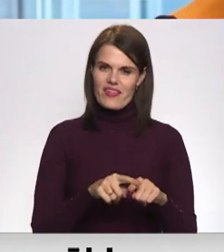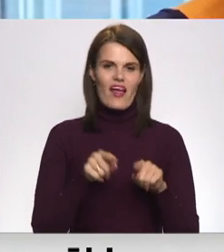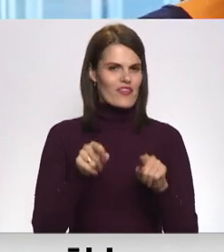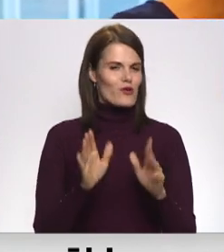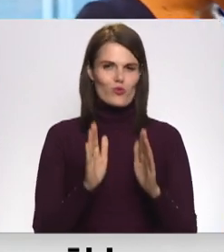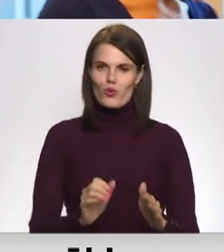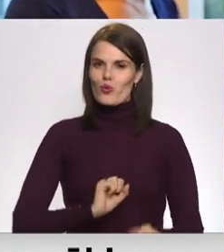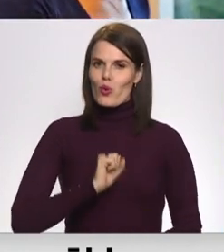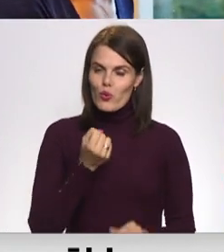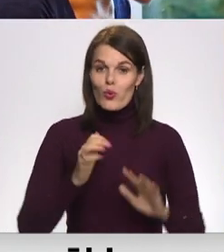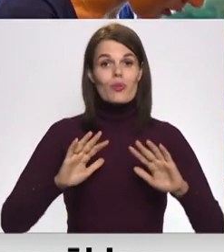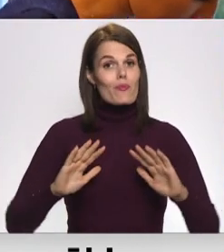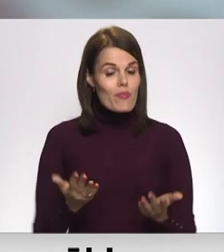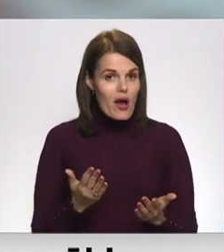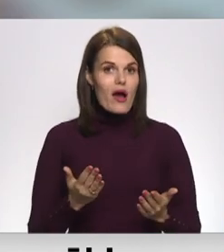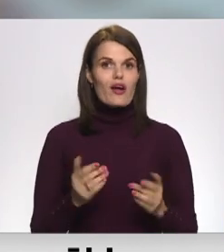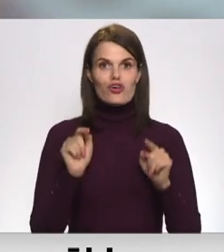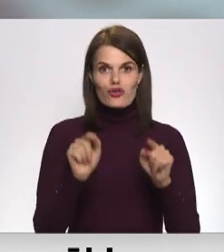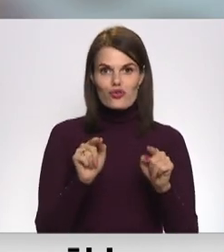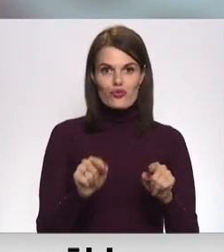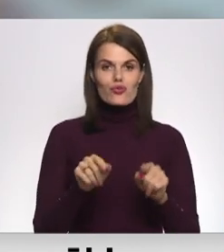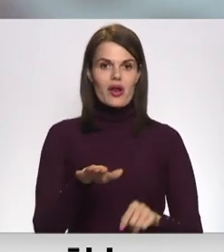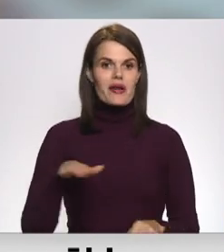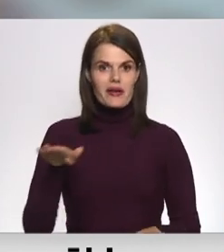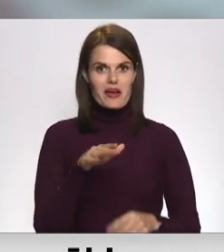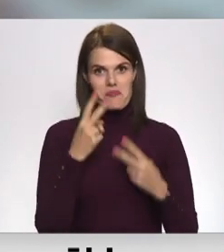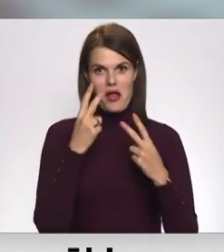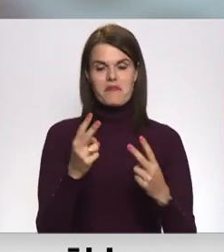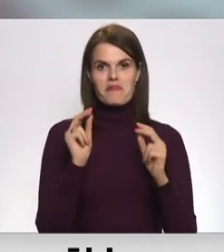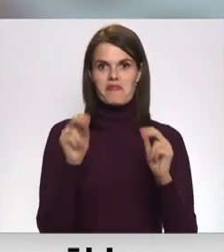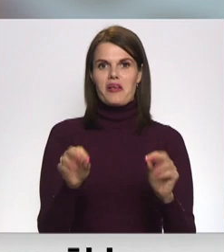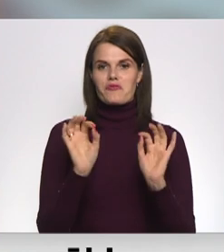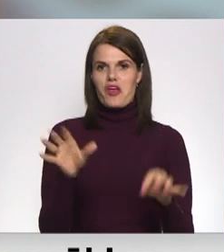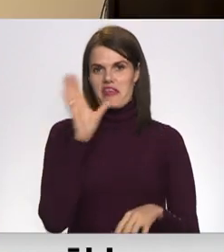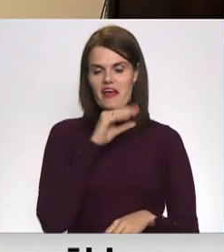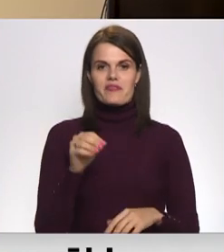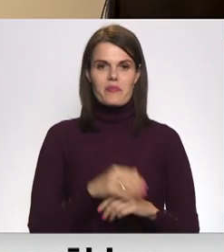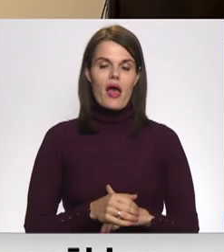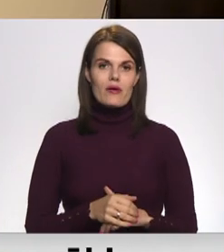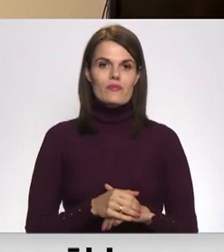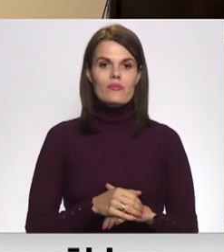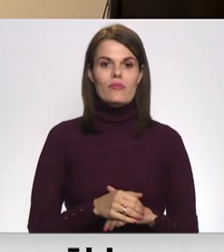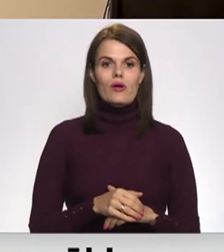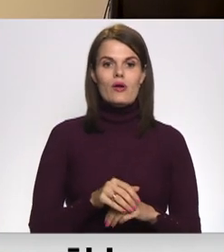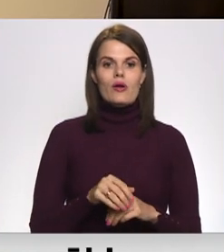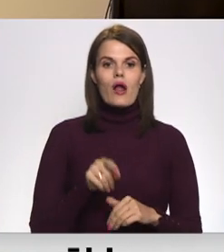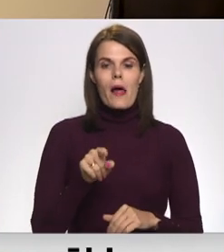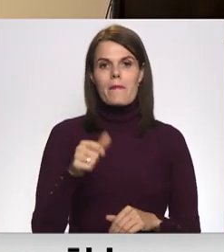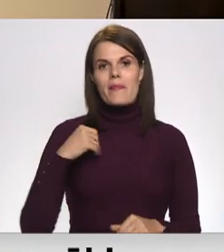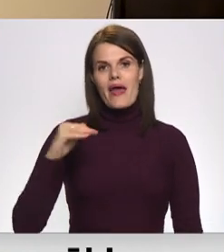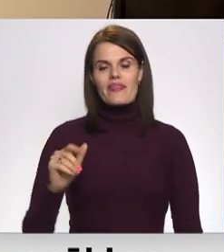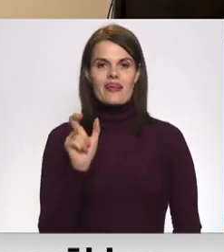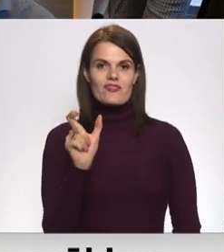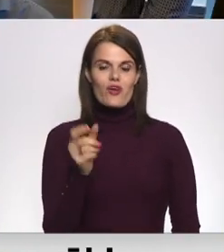protams, nevar. Bet šī ģimene liek ticēt, jā, ka tas ir iespējams. Kuldī vārds tulkojumā no lībiešu